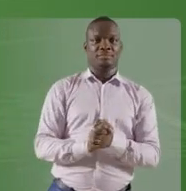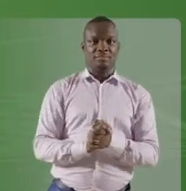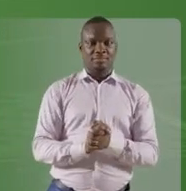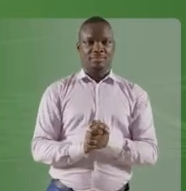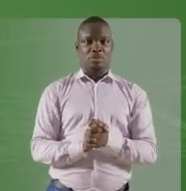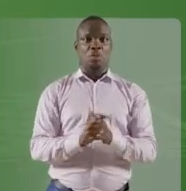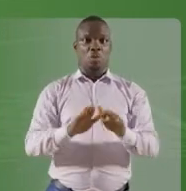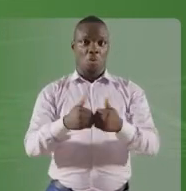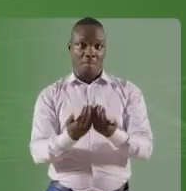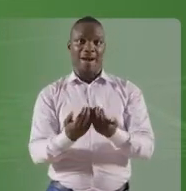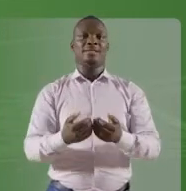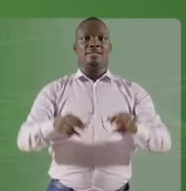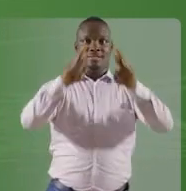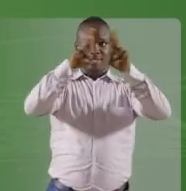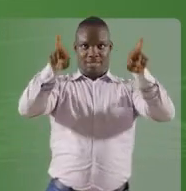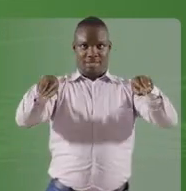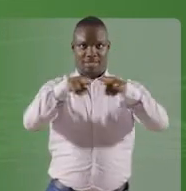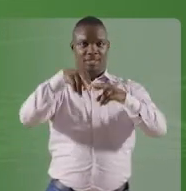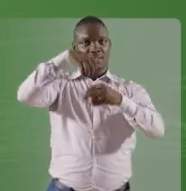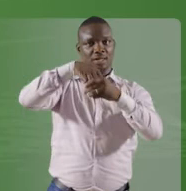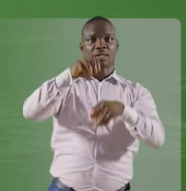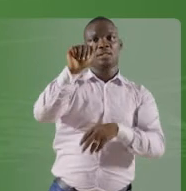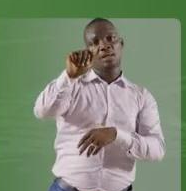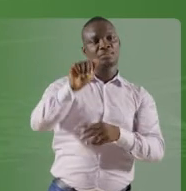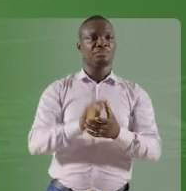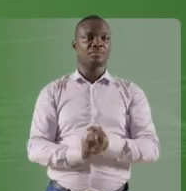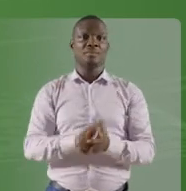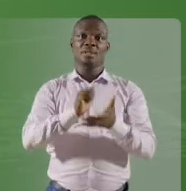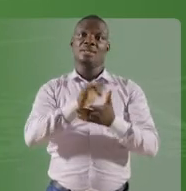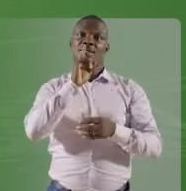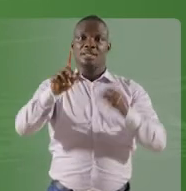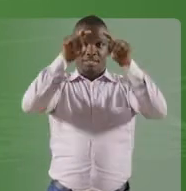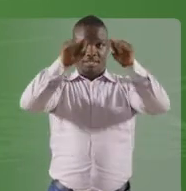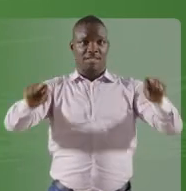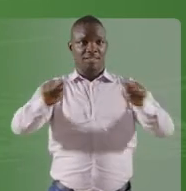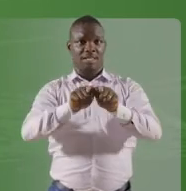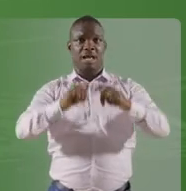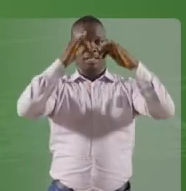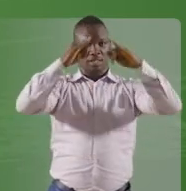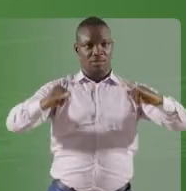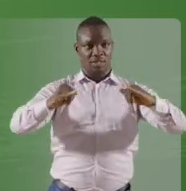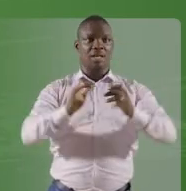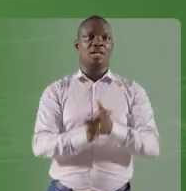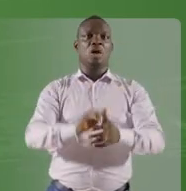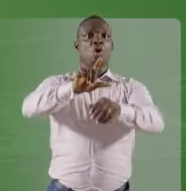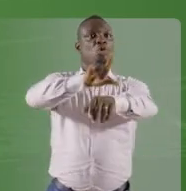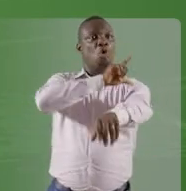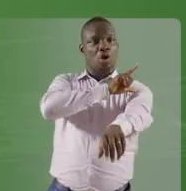A. Il s'agit d'un triangle isocèle, donc longueur AB égale à longueur